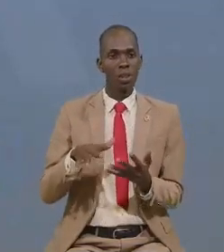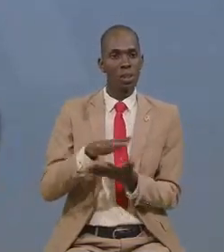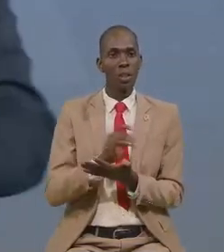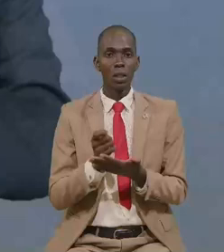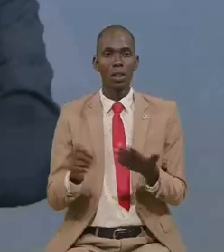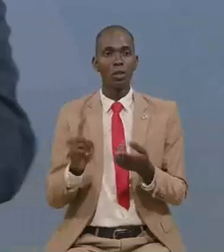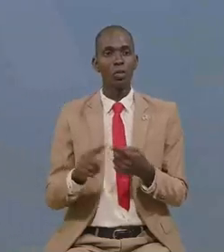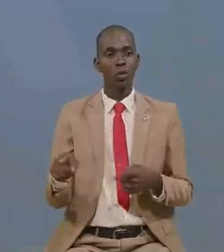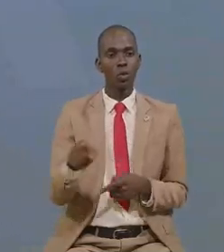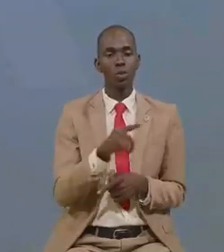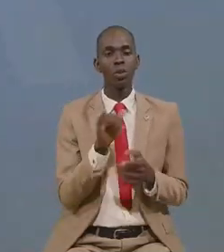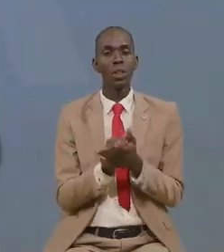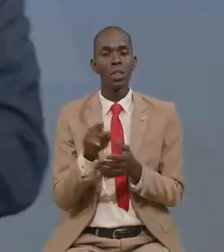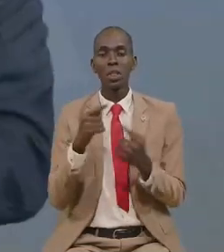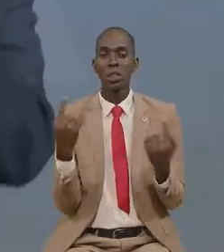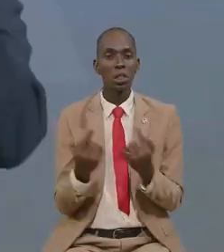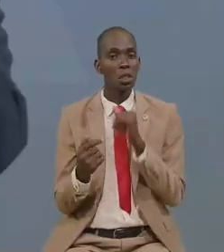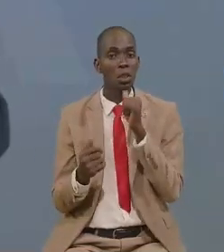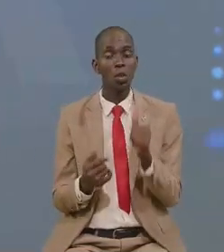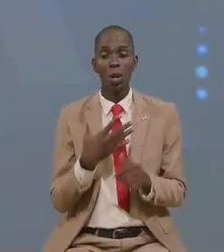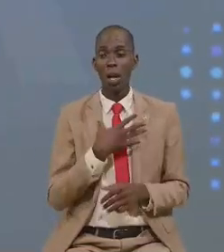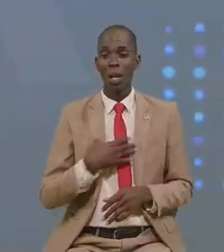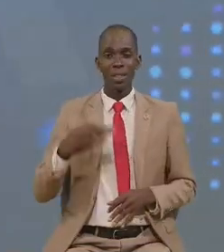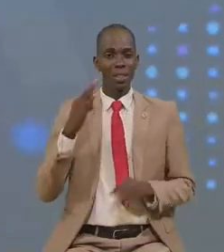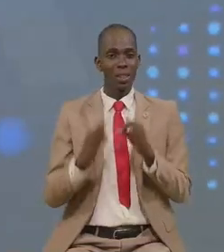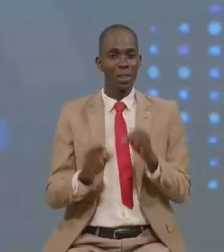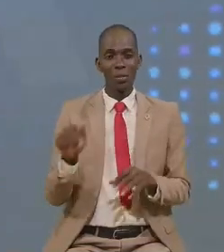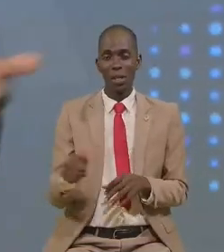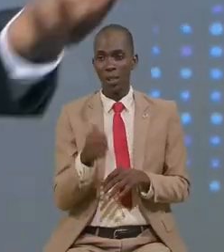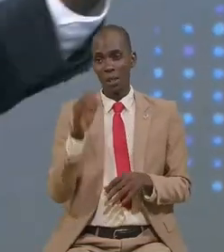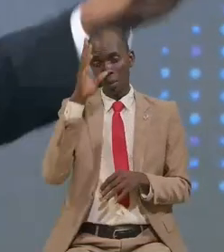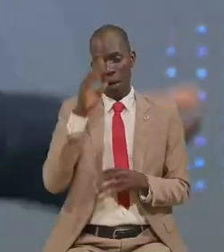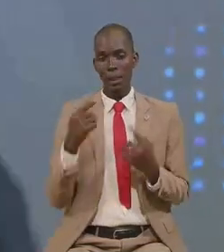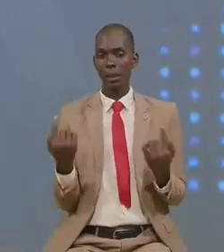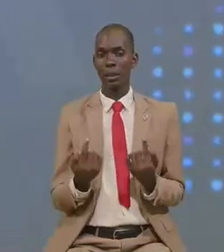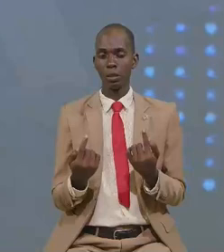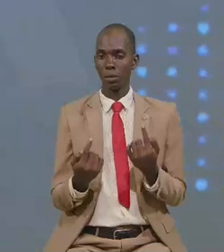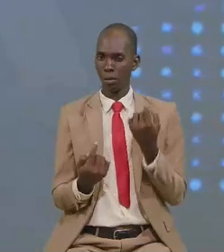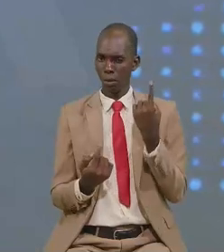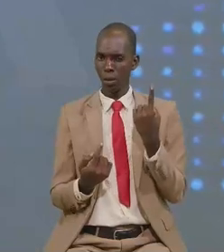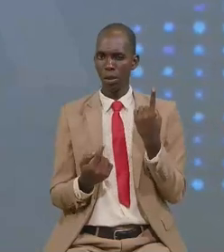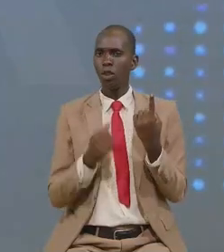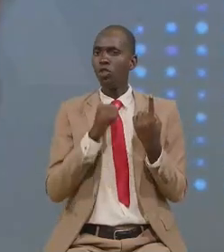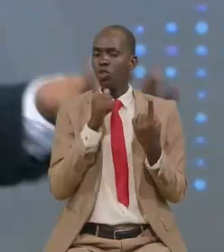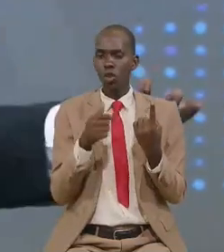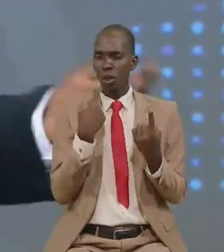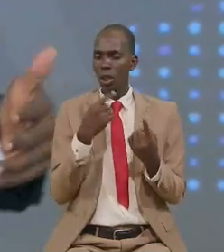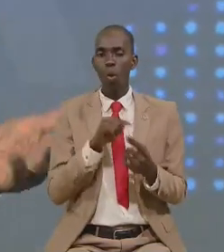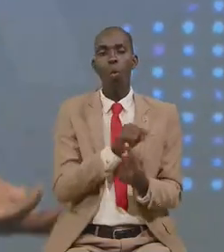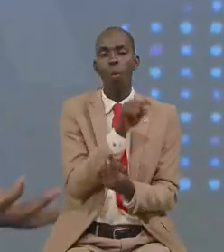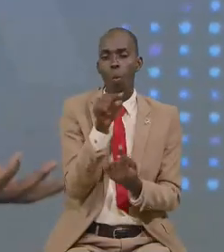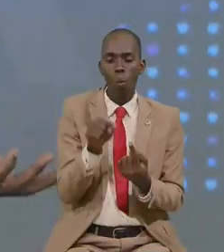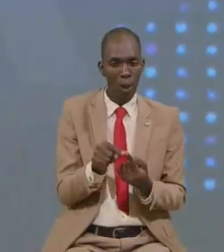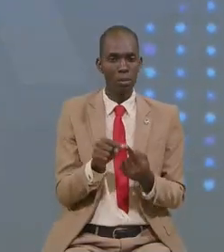point. Et si quelqu'un a péché, comprenez, il n'a pas dit lorsque quelqu'un a péché, comme si